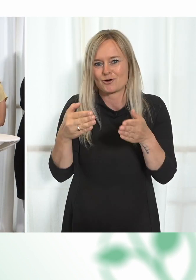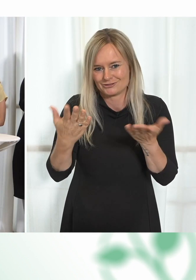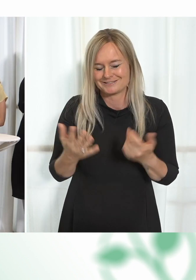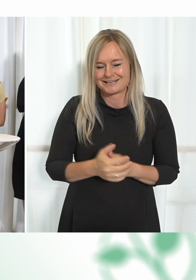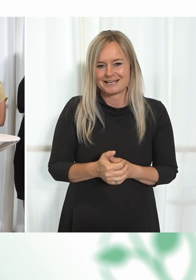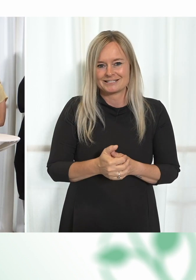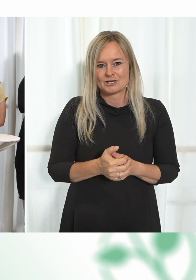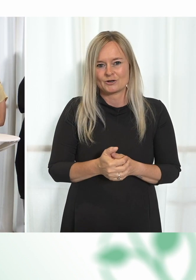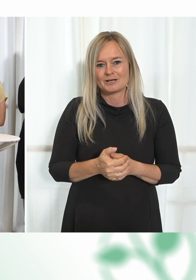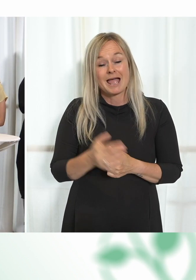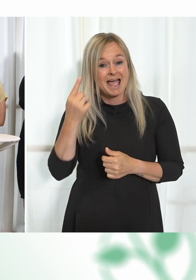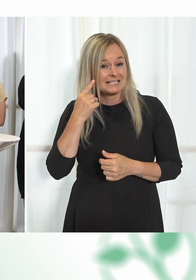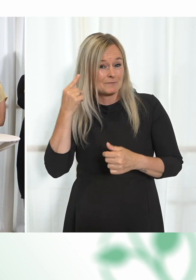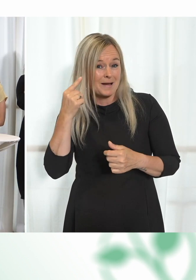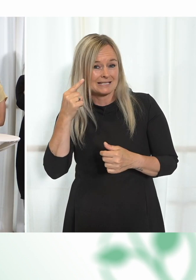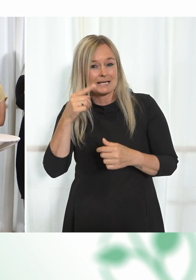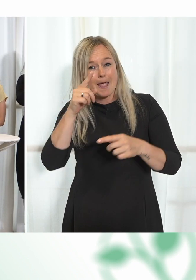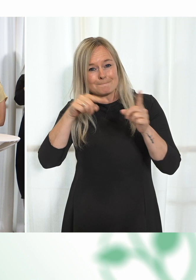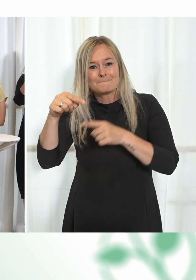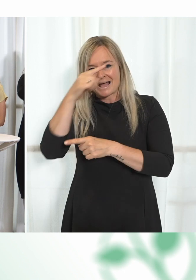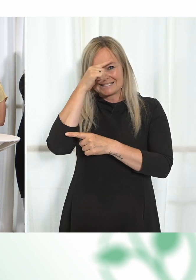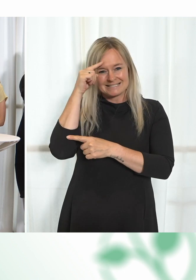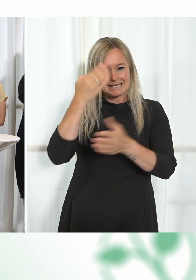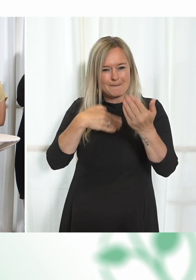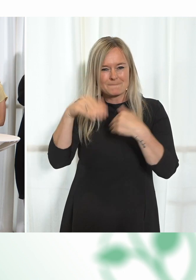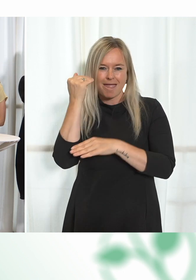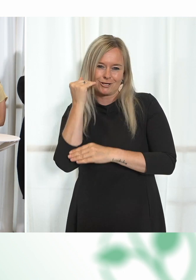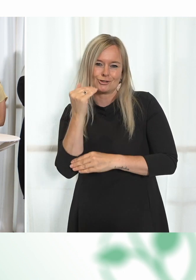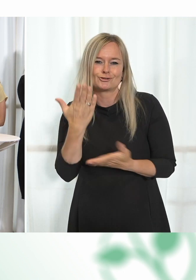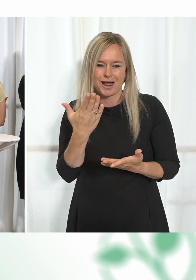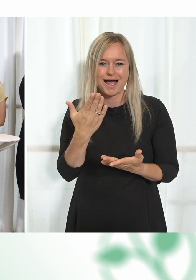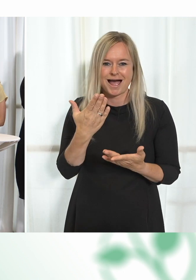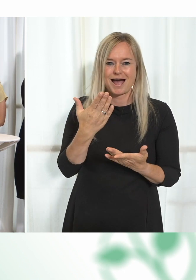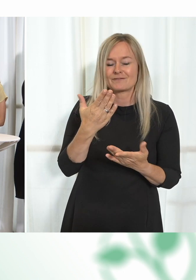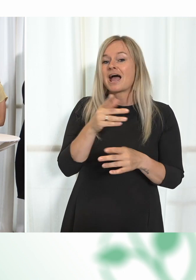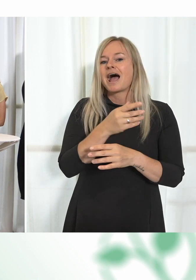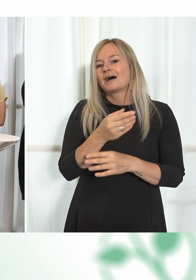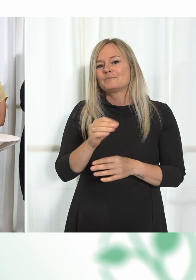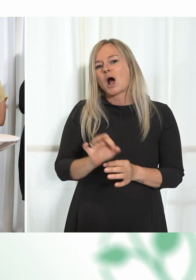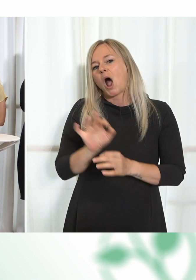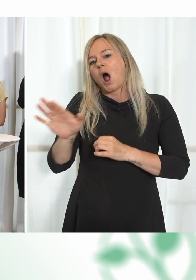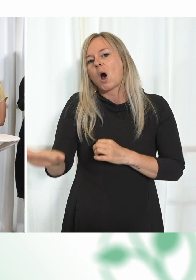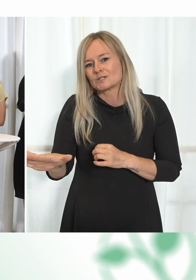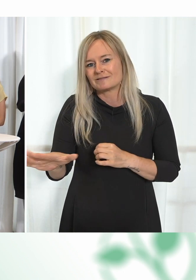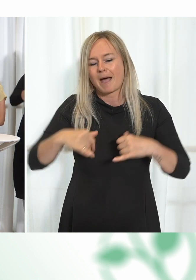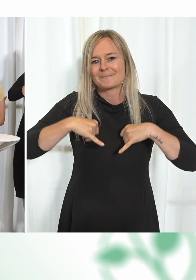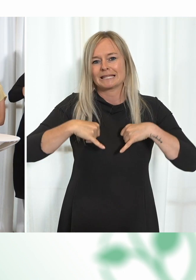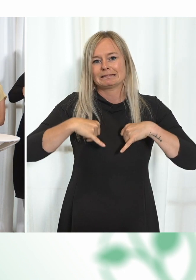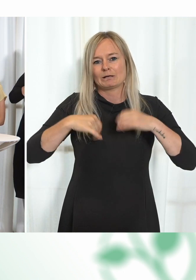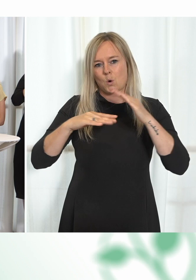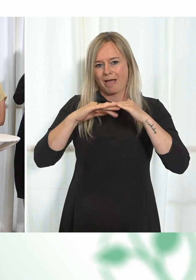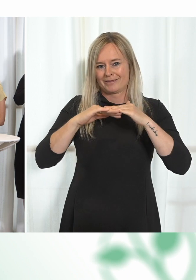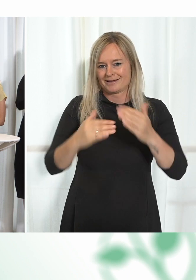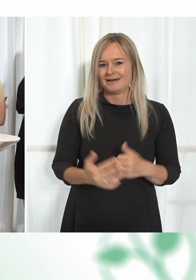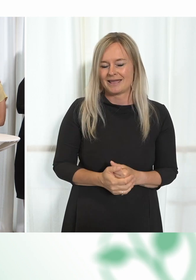hört Herzschläge, man kann plötzlich Lippen lesen, außer wenn es dann um den Tiroler Akzent geht. Aber wir sehen also, dass auch hier diese Simulierungen